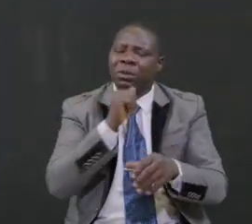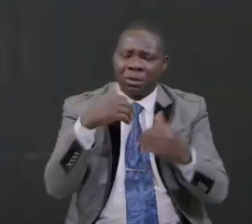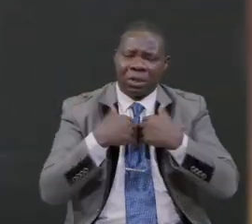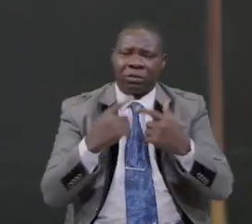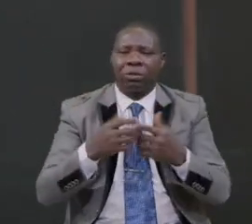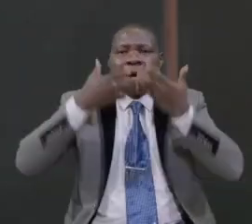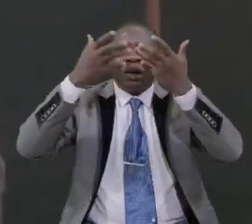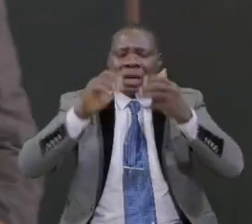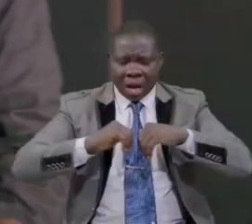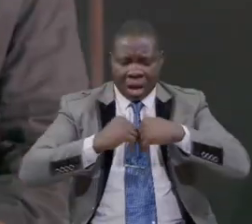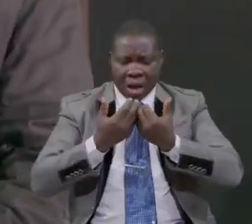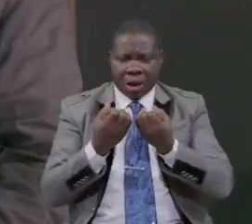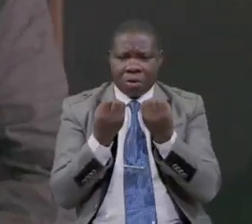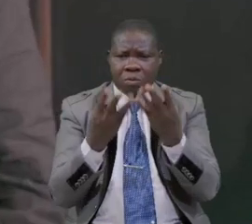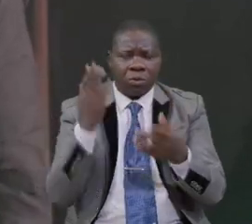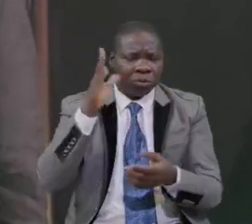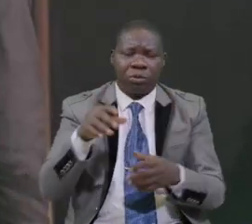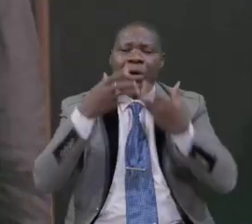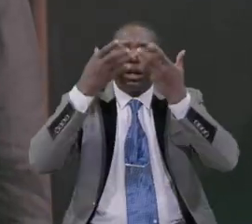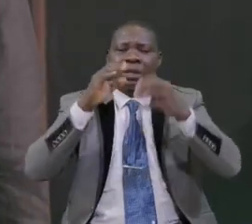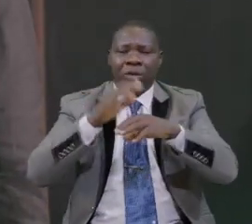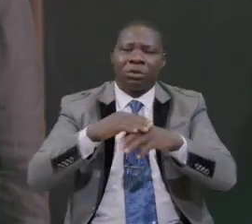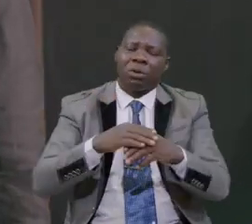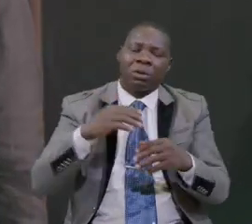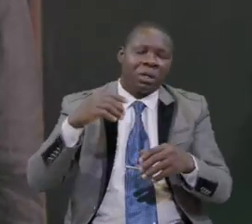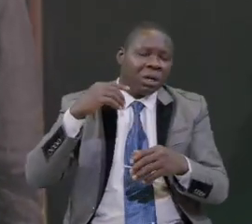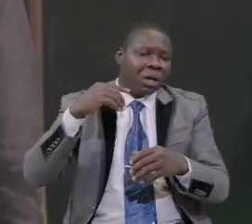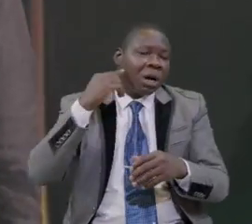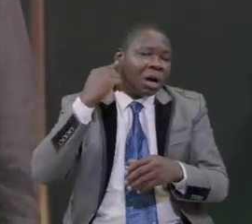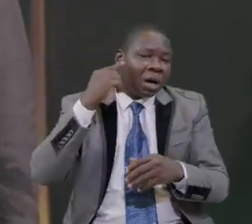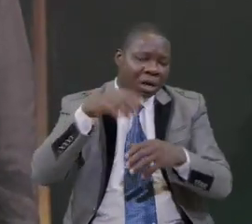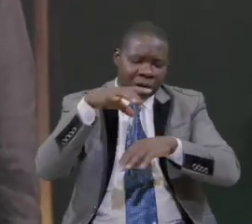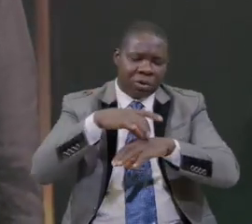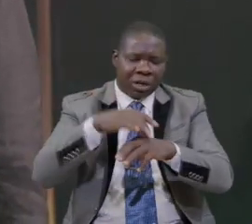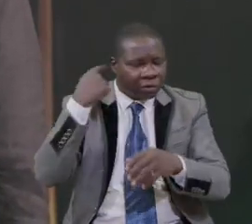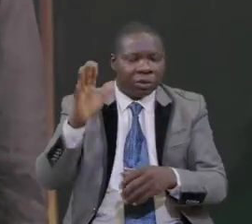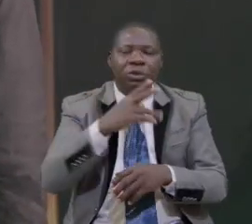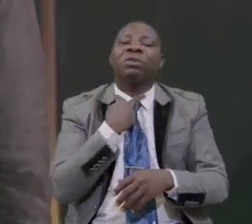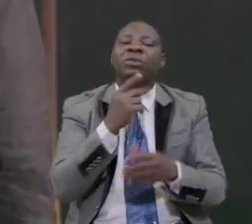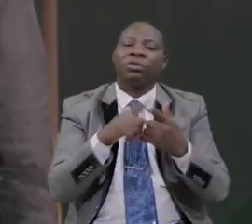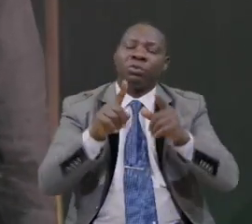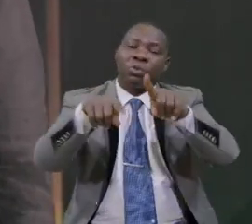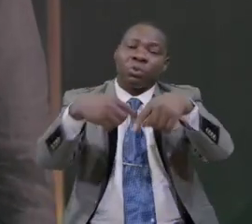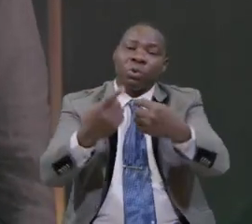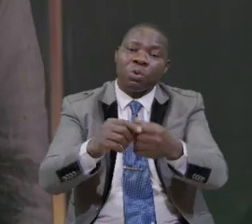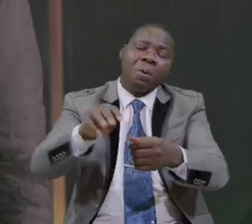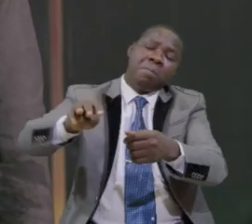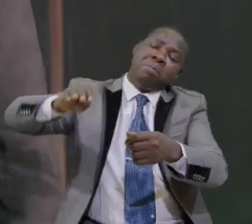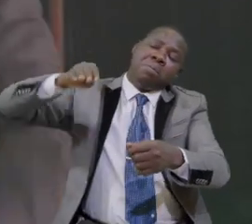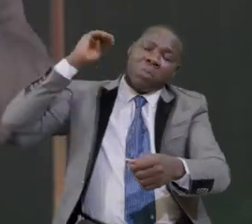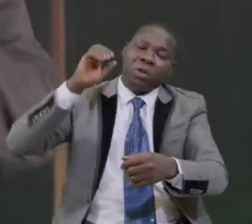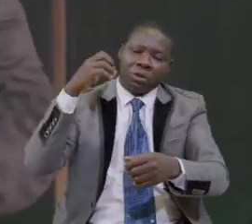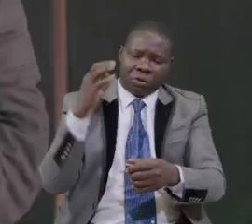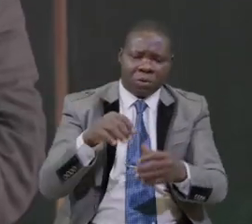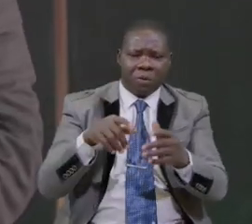Quels sont les cris que tu as fait sur la terre par ta voix pour atteindre des millions de kilomètres pour atteindre